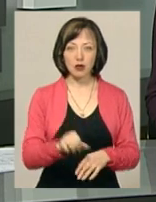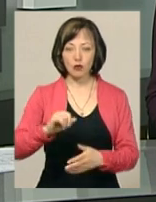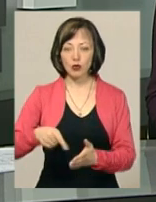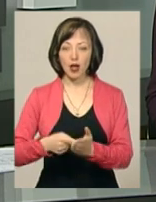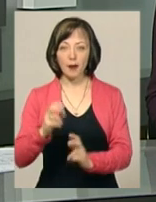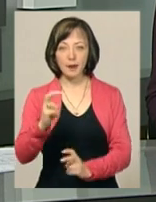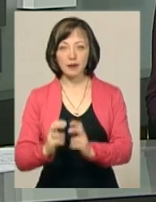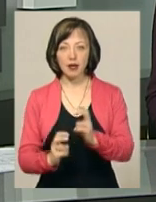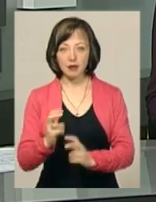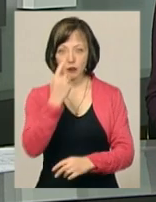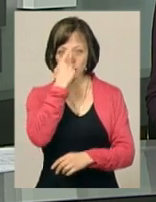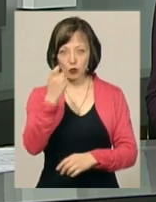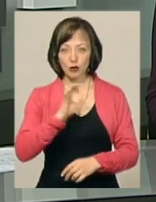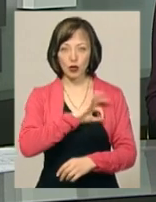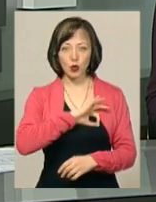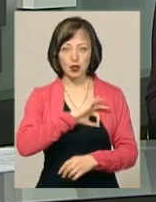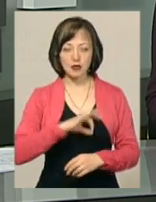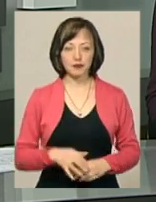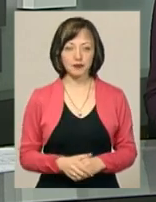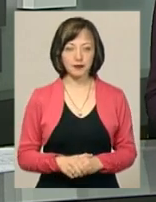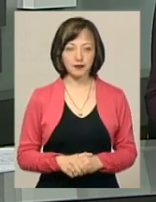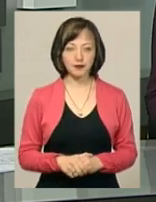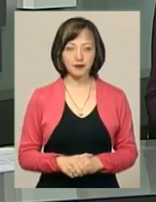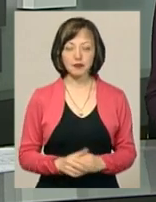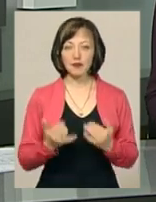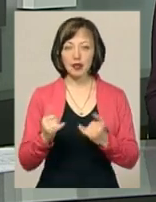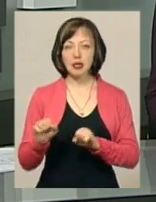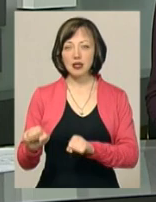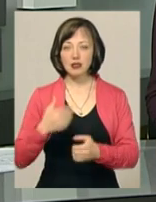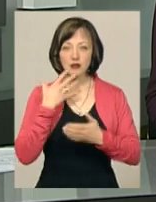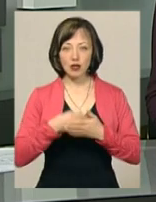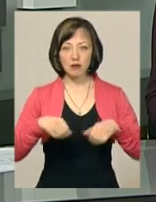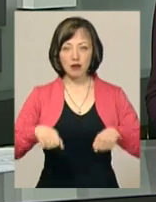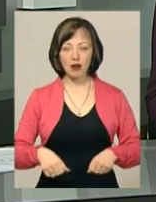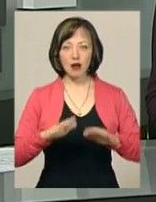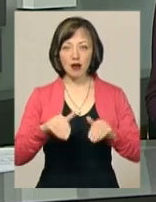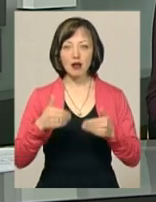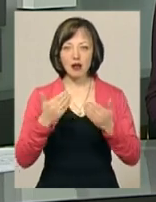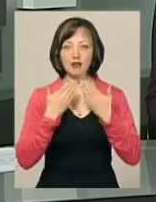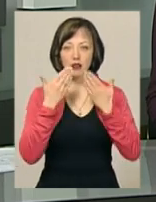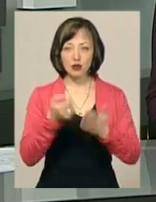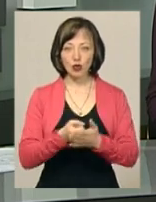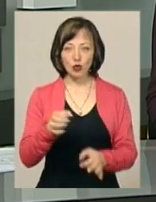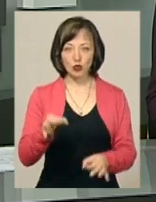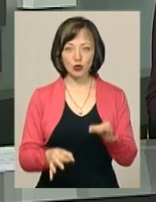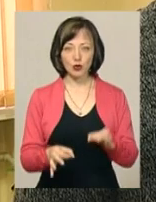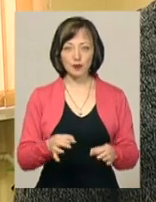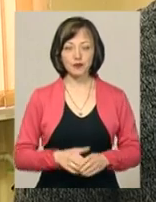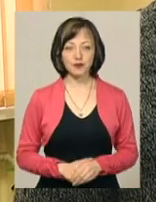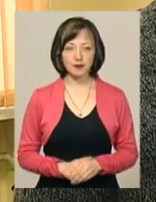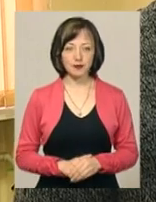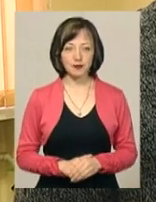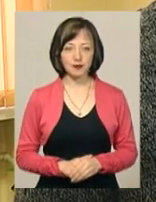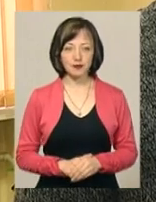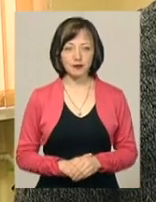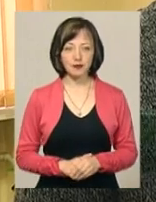комунальним підприємством, повідомив юрист Антон Заболотний. Для захисту своїх прав радить споживачам звертатися до суду.